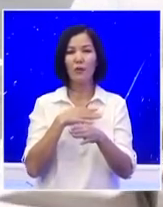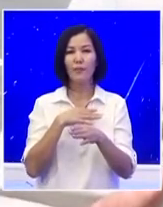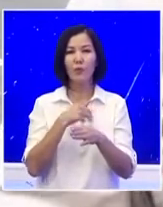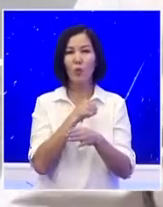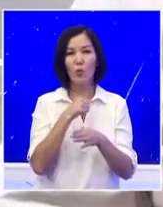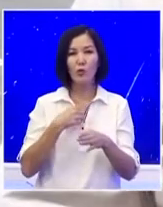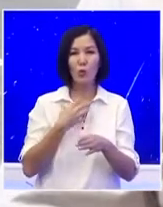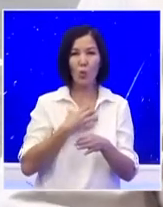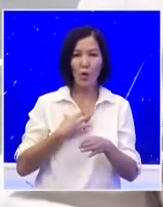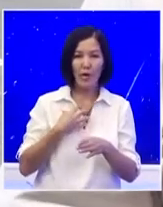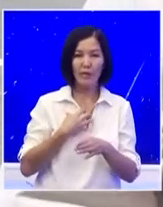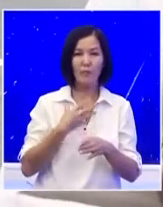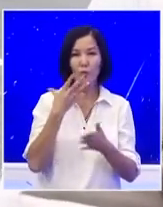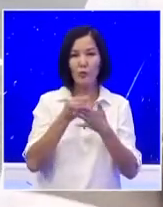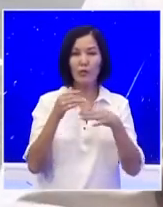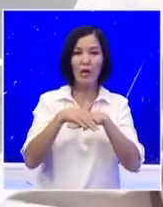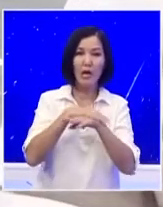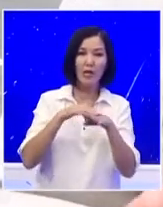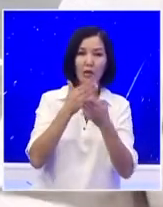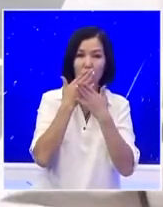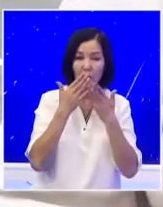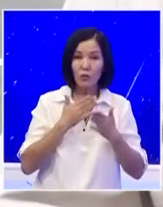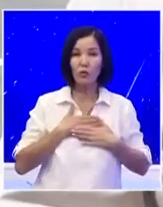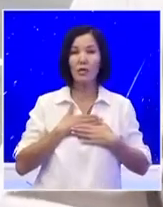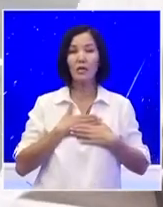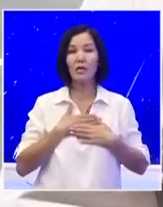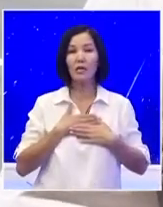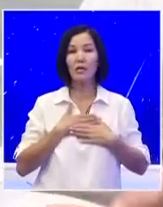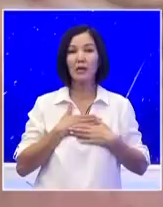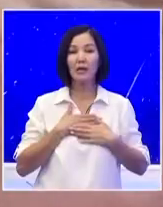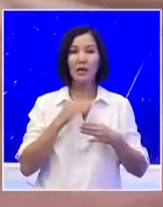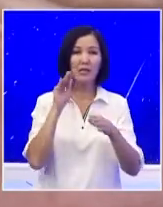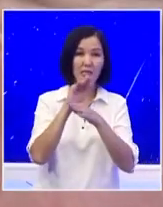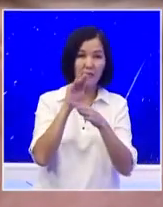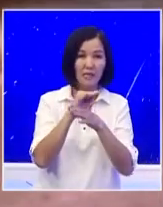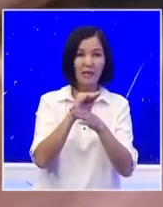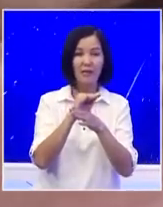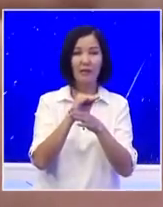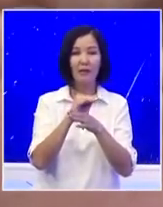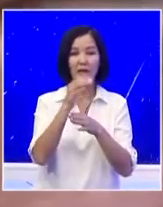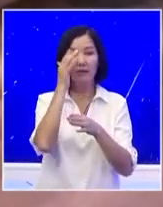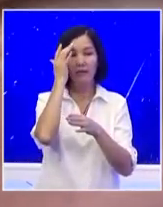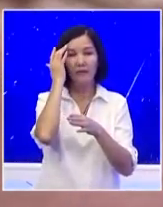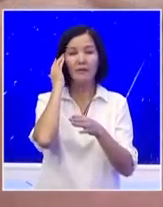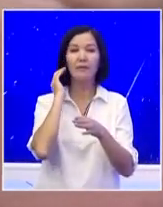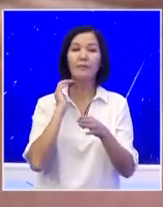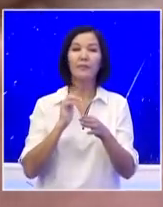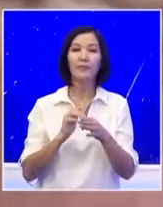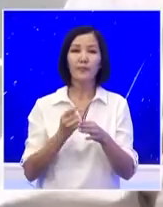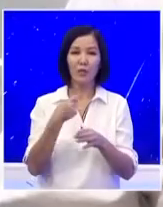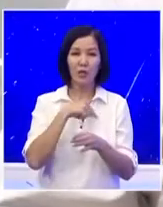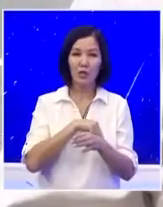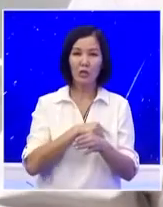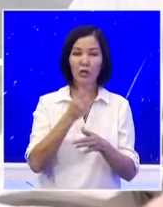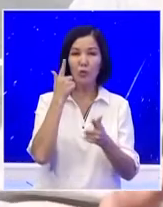ұлтын сүйгендіктен сынады. Жаңағы сүйесің, жүрек күйесің дейді Абай. Сол шындығында ішкі мынау көздің